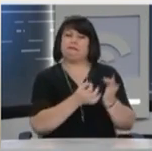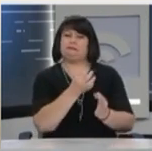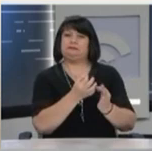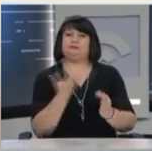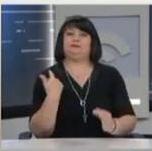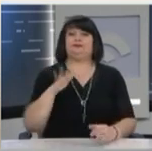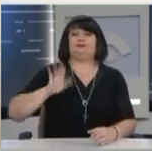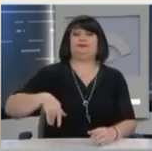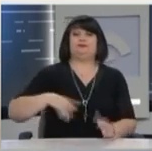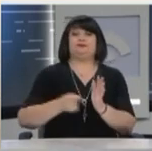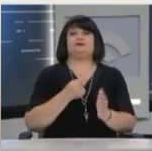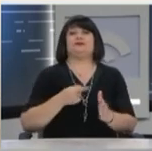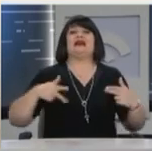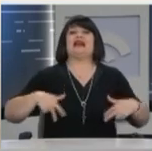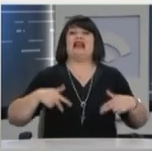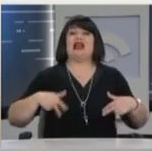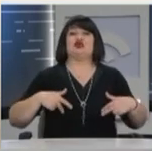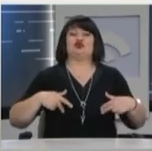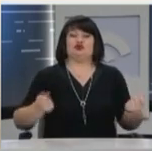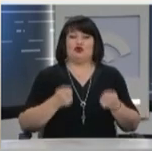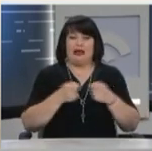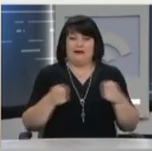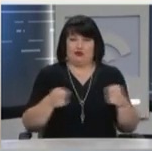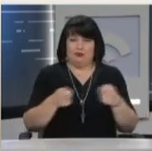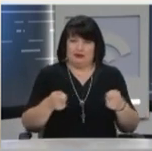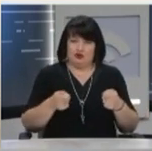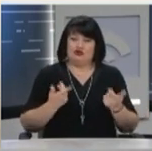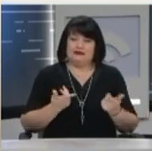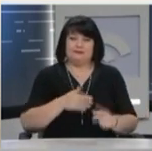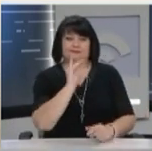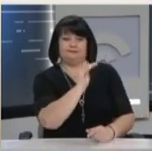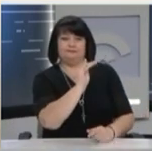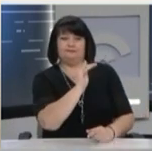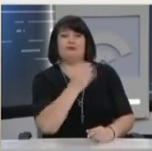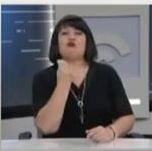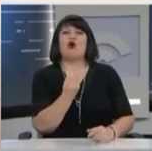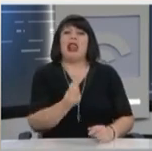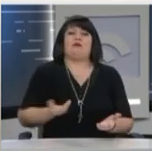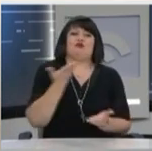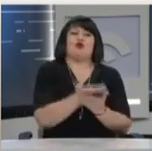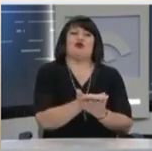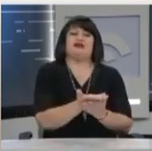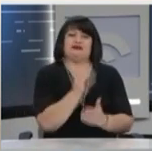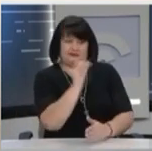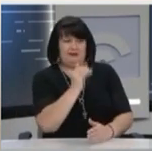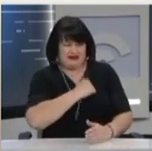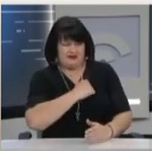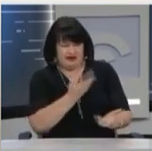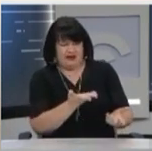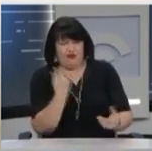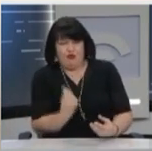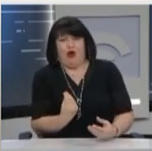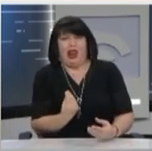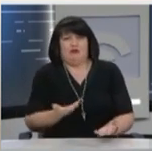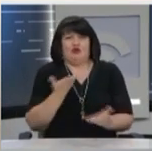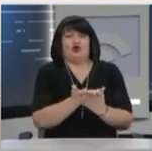Η τελευταία φορά που το κράτος κάνει αυτό το μέτρο, παίρνει αυτό το μέτρο. Κύριε Μητσοτάκη, έχω μια καλύτερη πρόταση. Πολύ καλύτερη, πιστέψτε με.